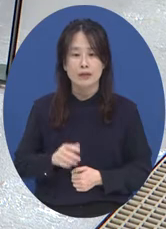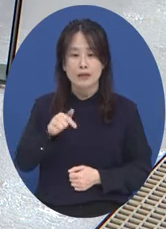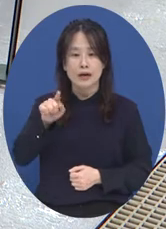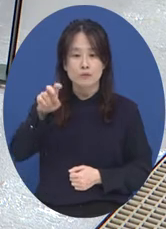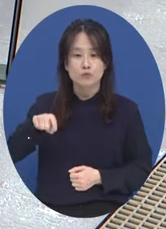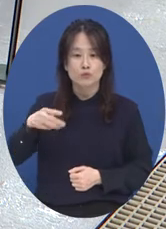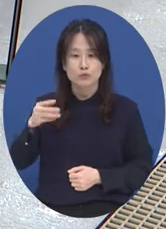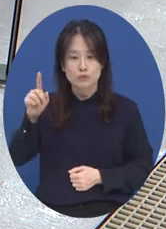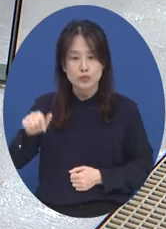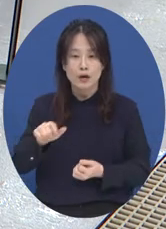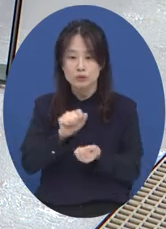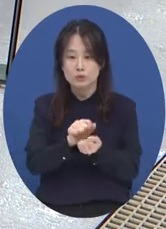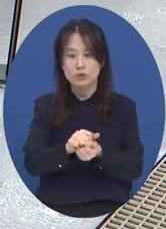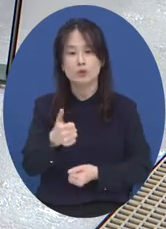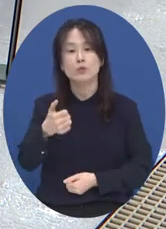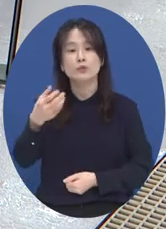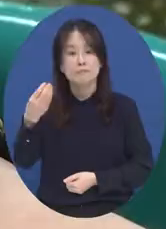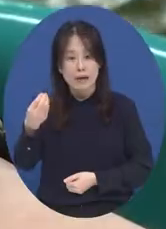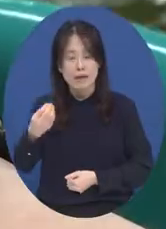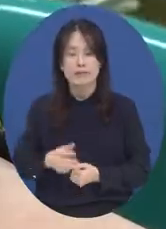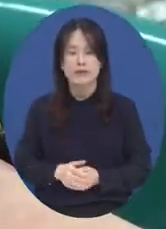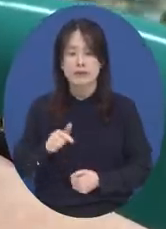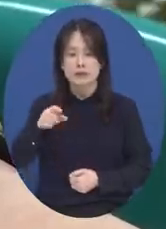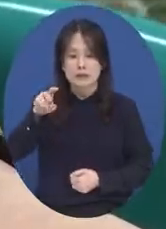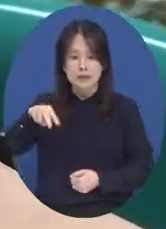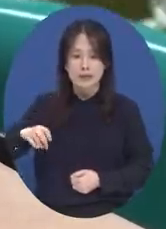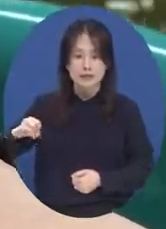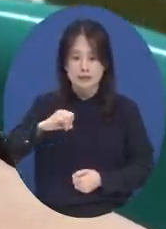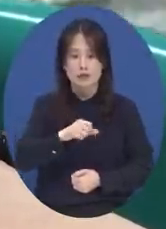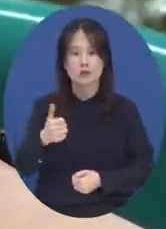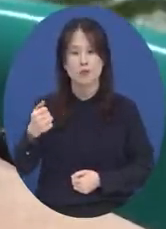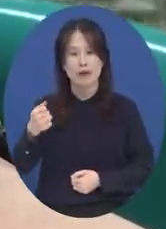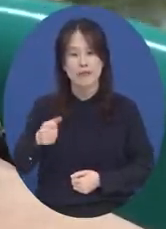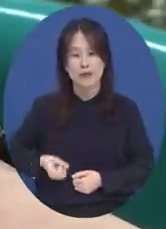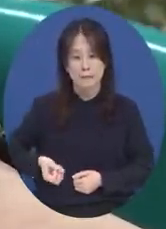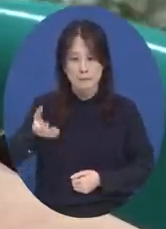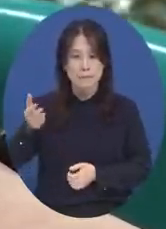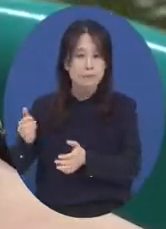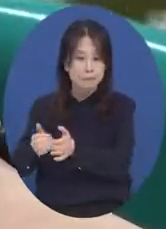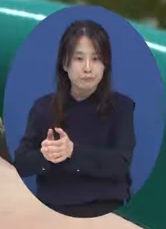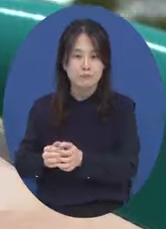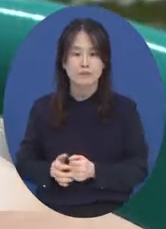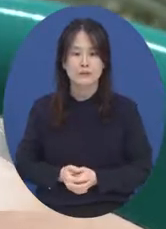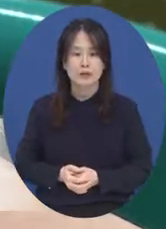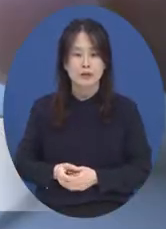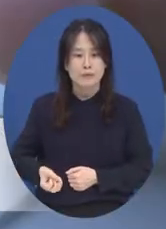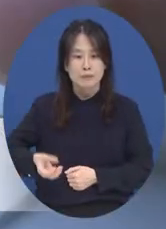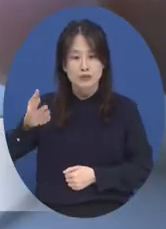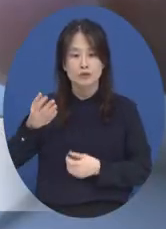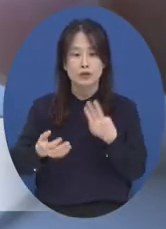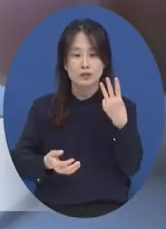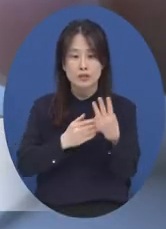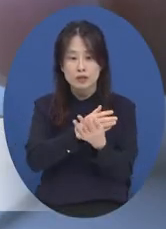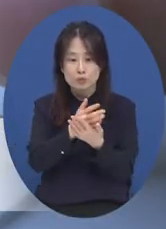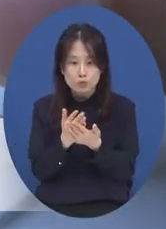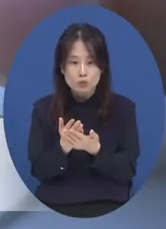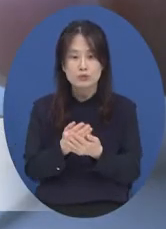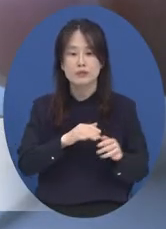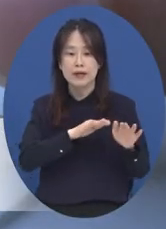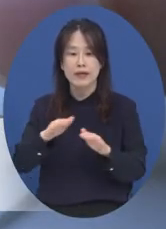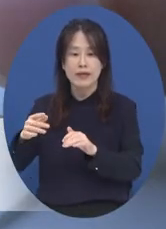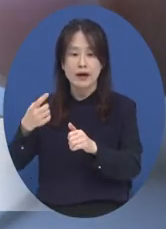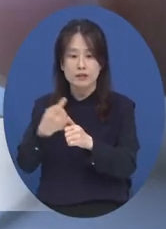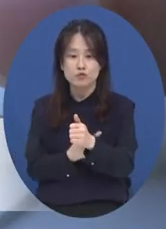밖에도 가무락 조개는 50만 마리, 그리고 갯지렁이는 5만 마리를 방류했습니다. 이번에 방류한 3개 품종은